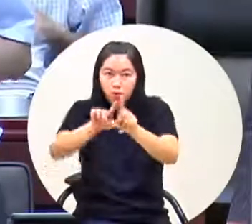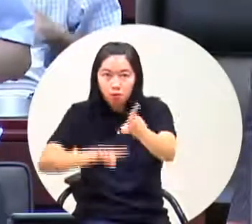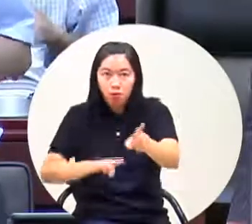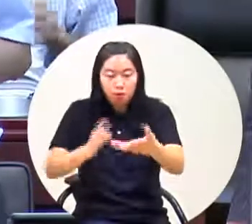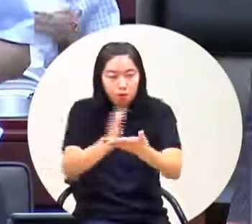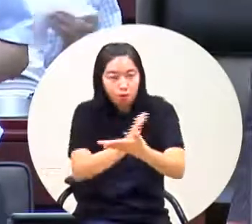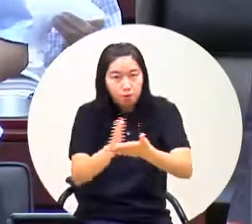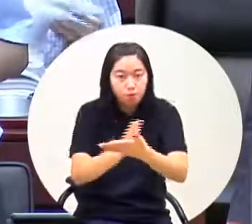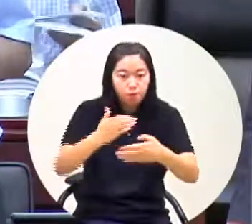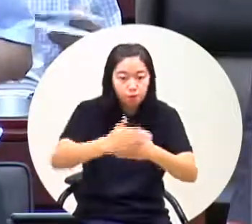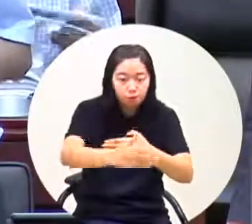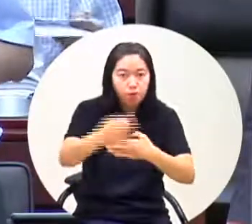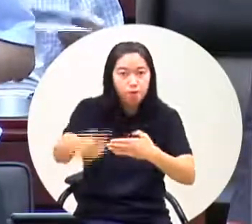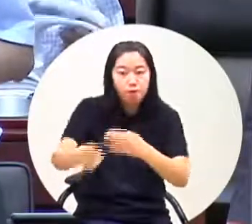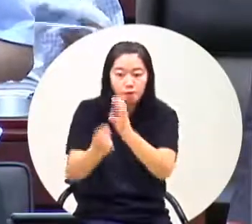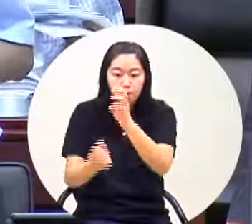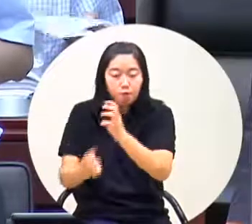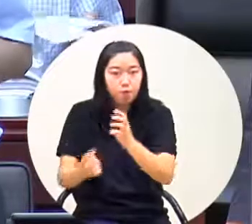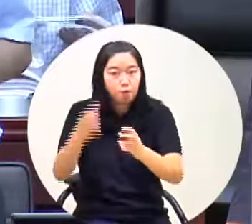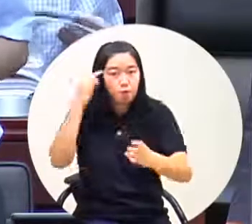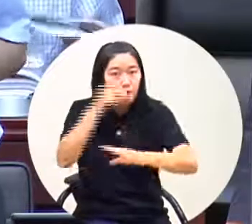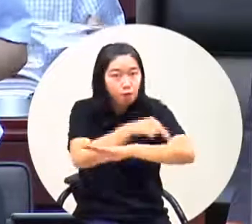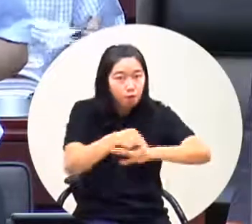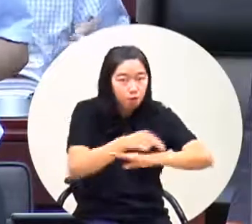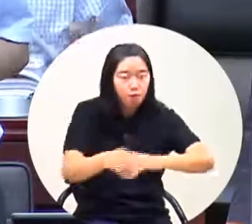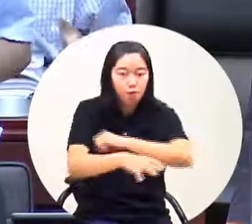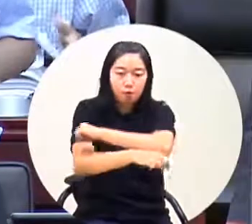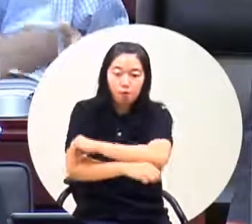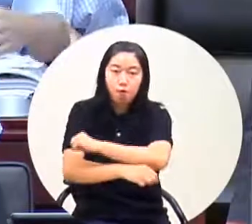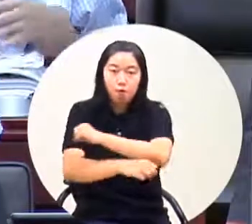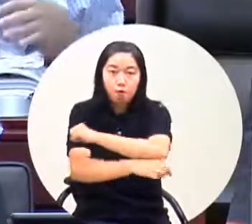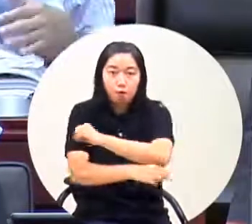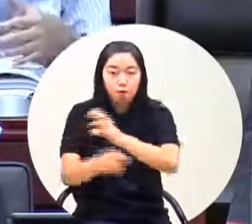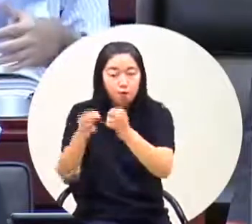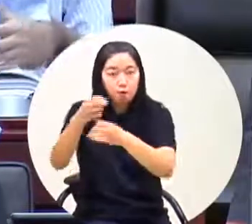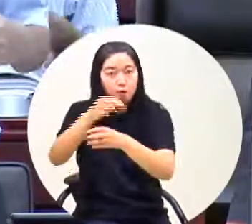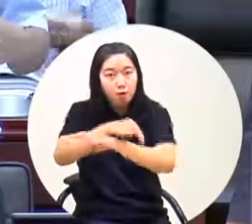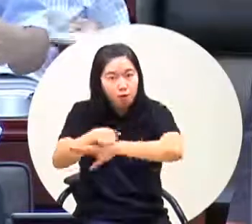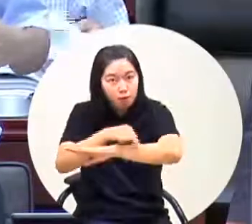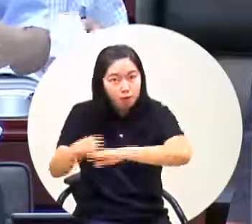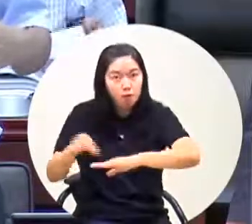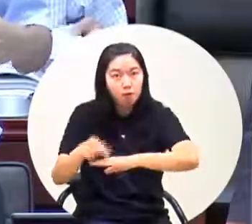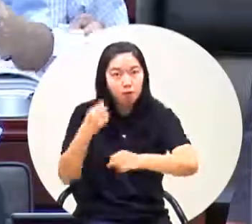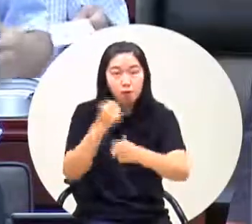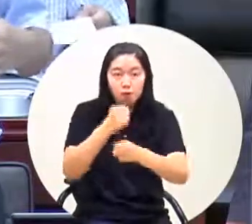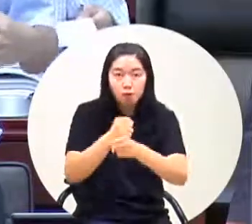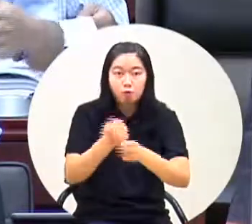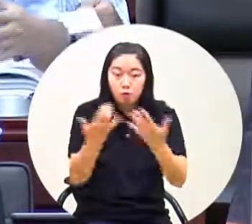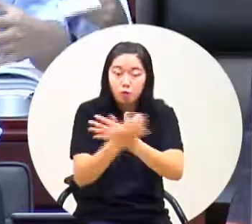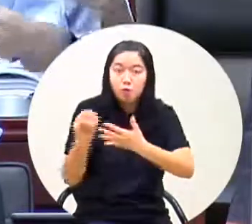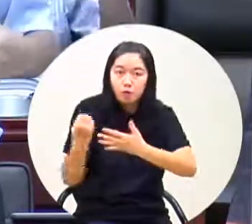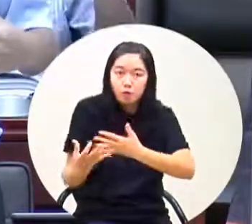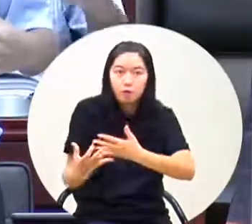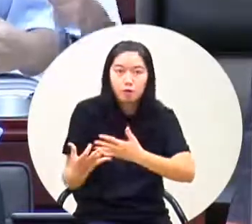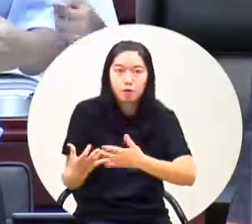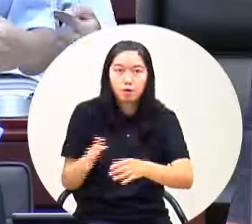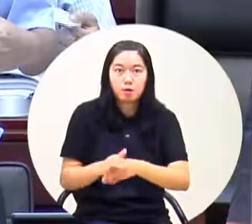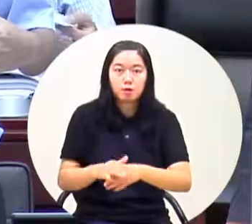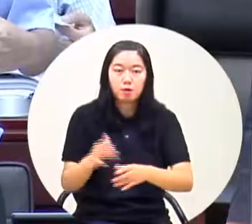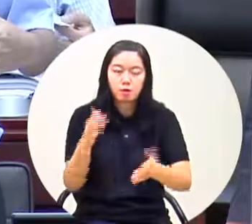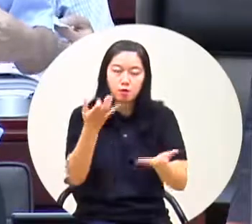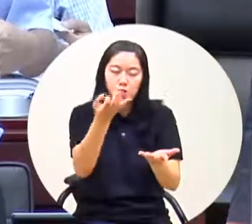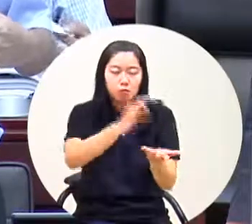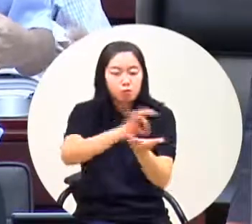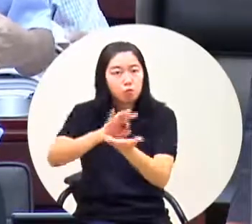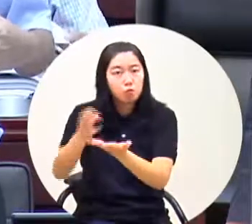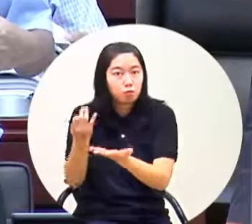程，或者细部设计、基本设计更新的部分。那等到这个出来之后，需要多少工程费？